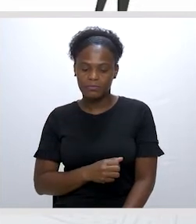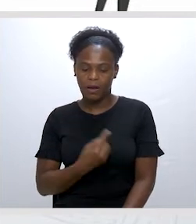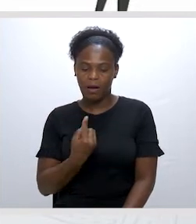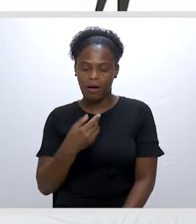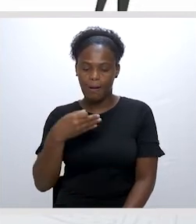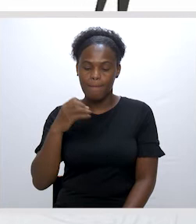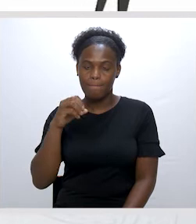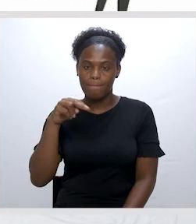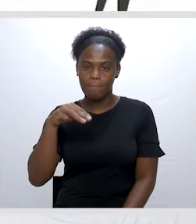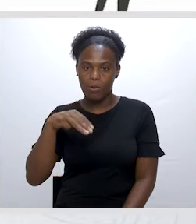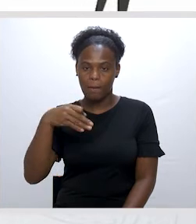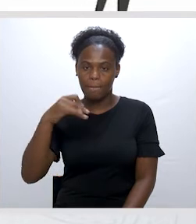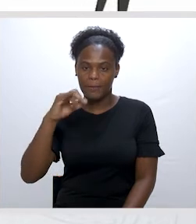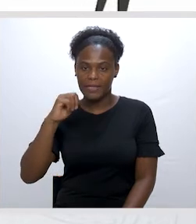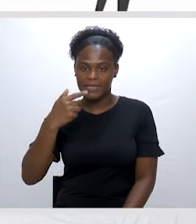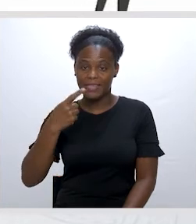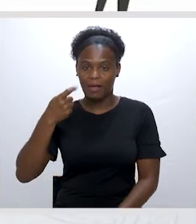Un pompiste.